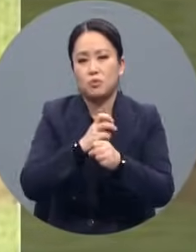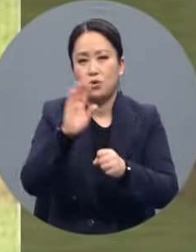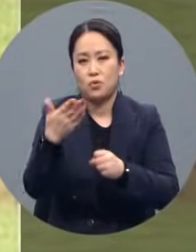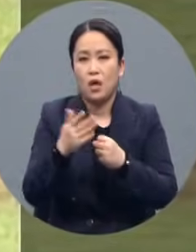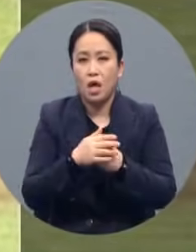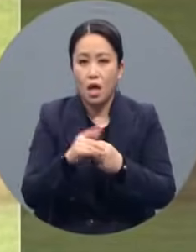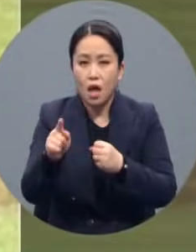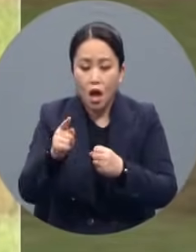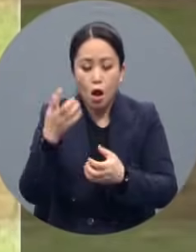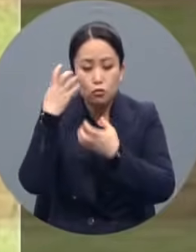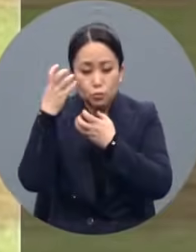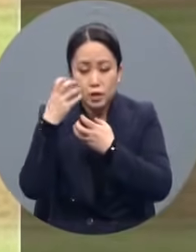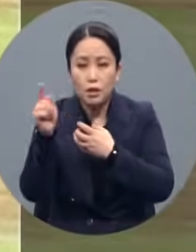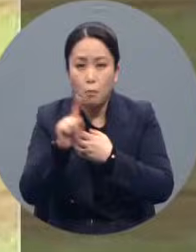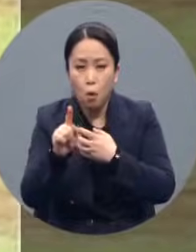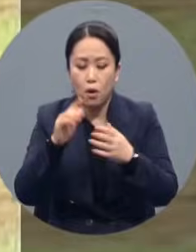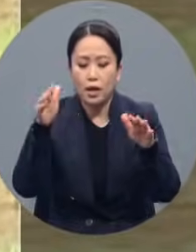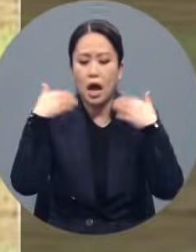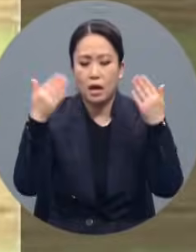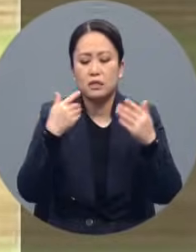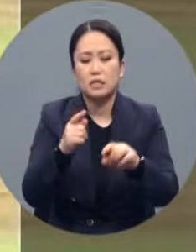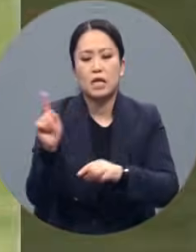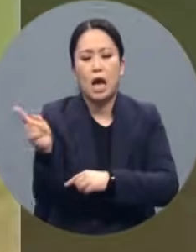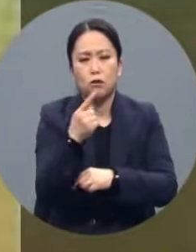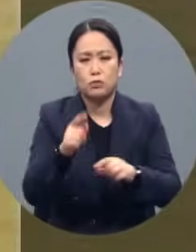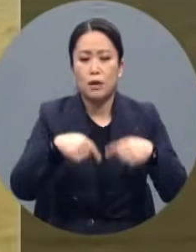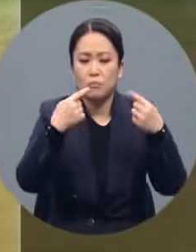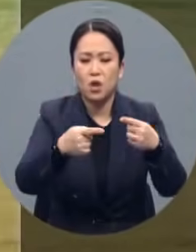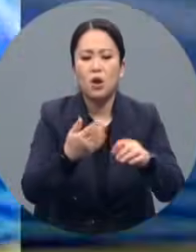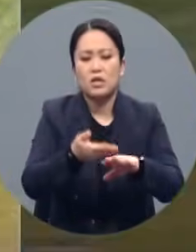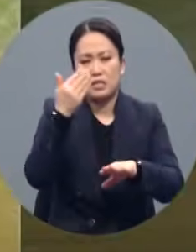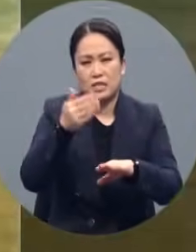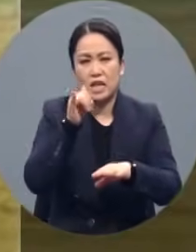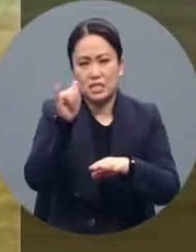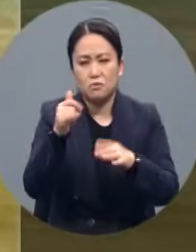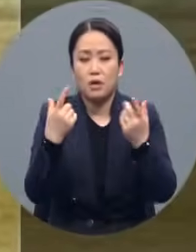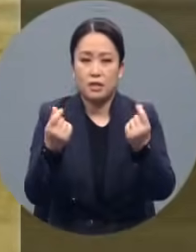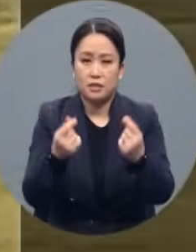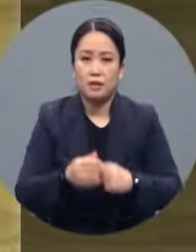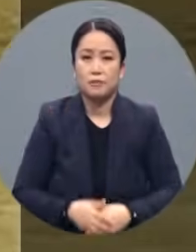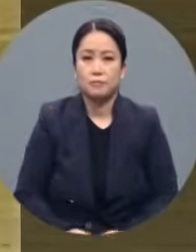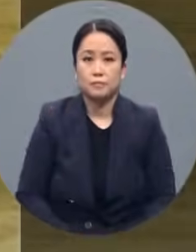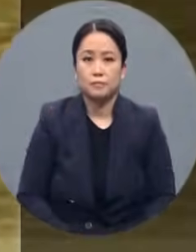팬들이 꿈꾸는 기대는 가을야구 이상일 겁니다. MBC 뉴스 류재민입니다.